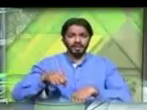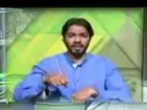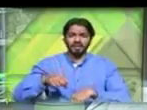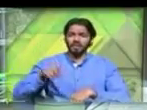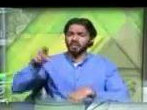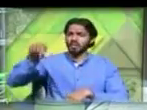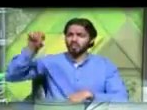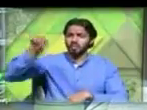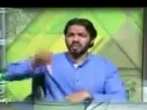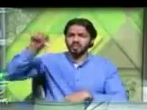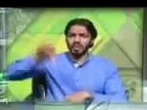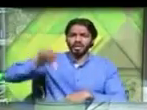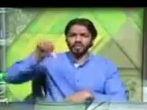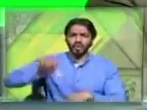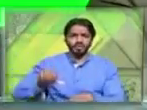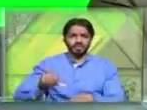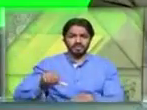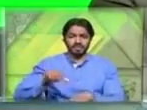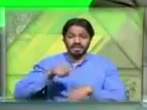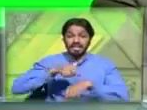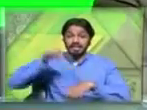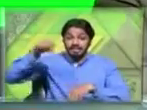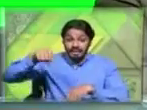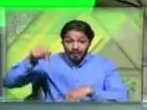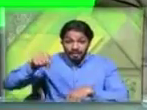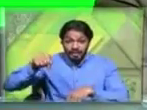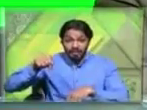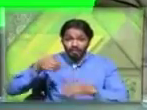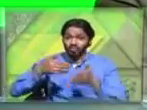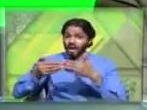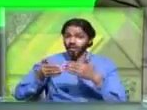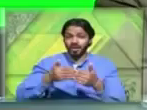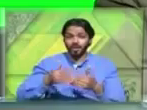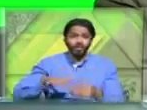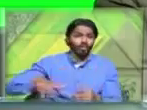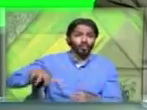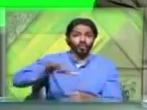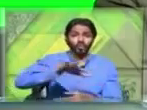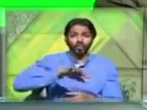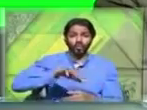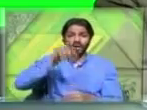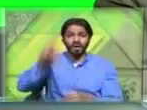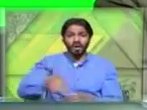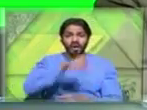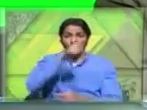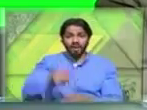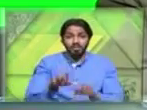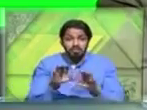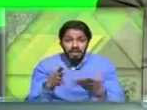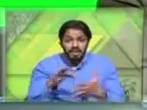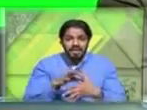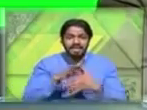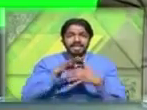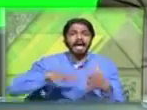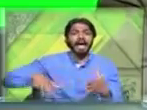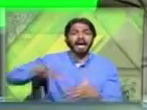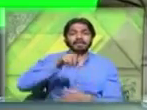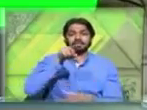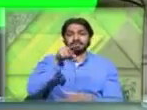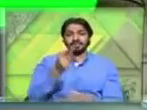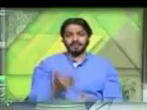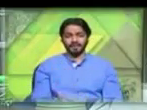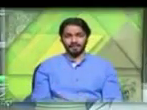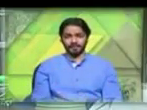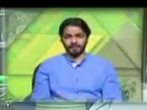الزمان بغير ذنب، الله أكبر، ولو نطق الزمان بنا هجانا. نعم. وليس الذئب يأكل لحم ذئب ويأكل بعضنا بعضا عيانا.